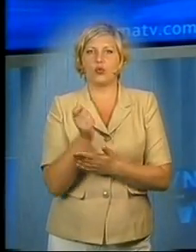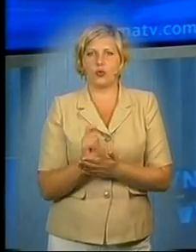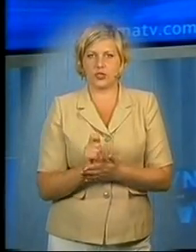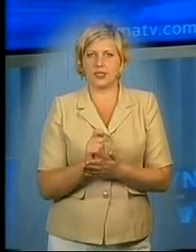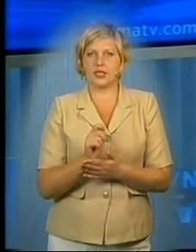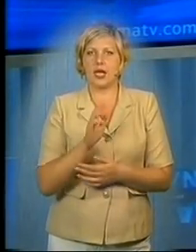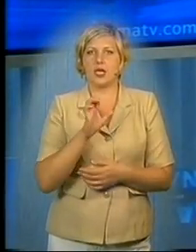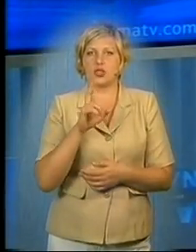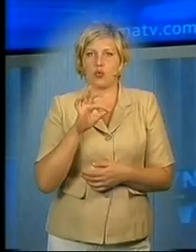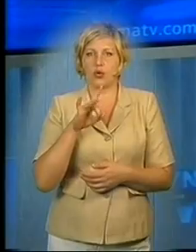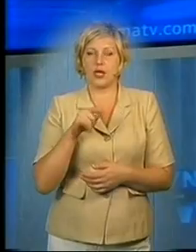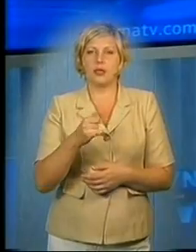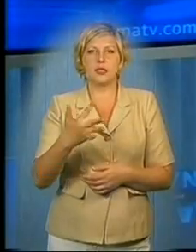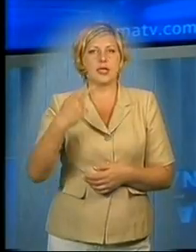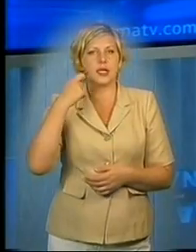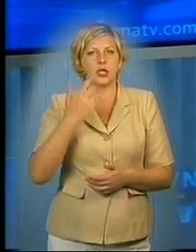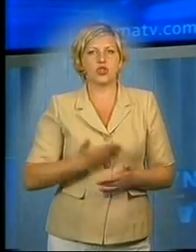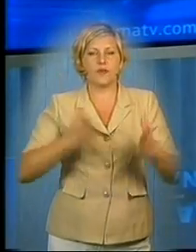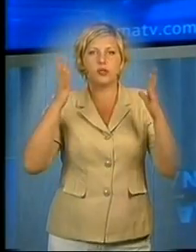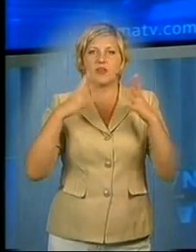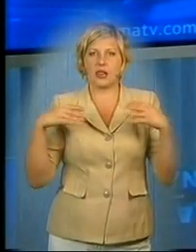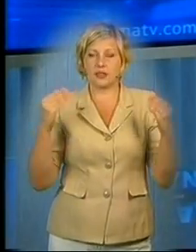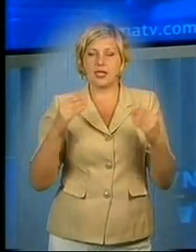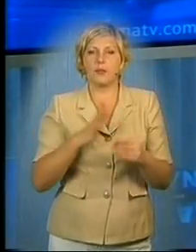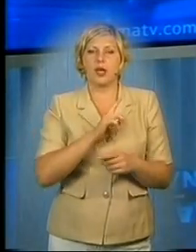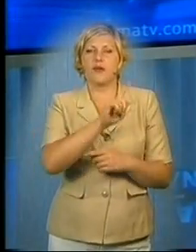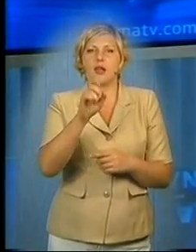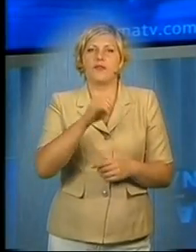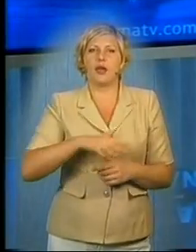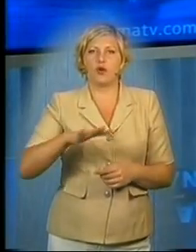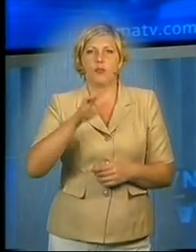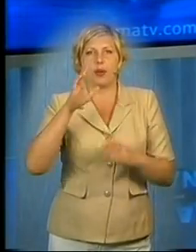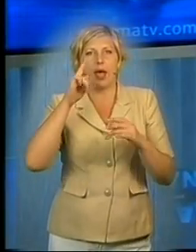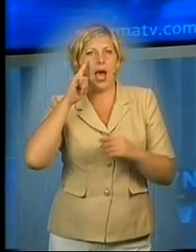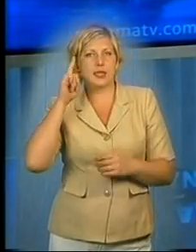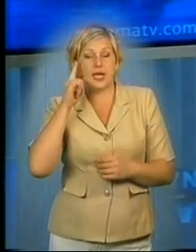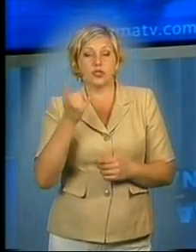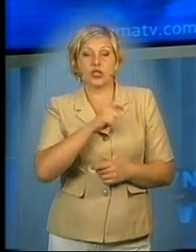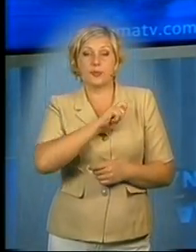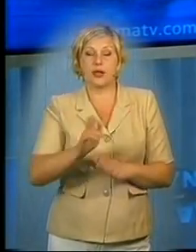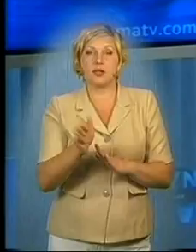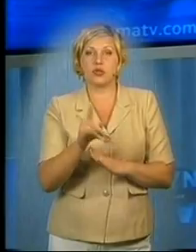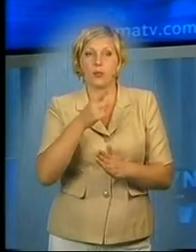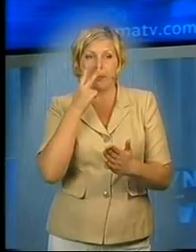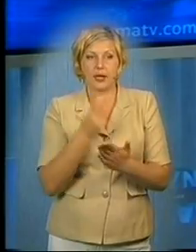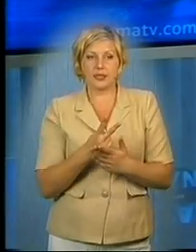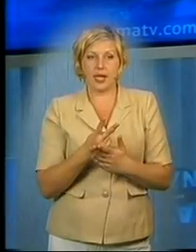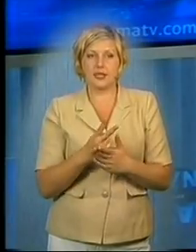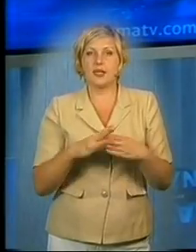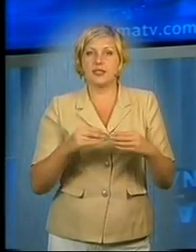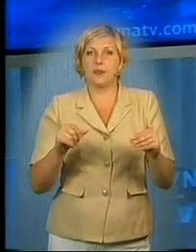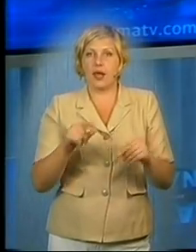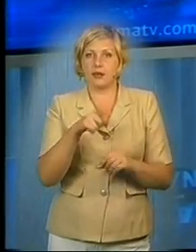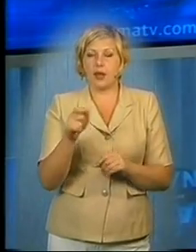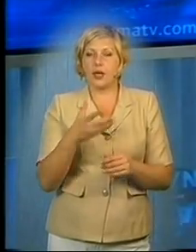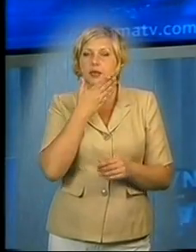наша землячка живет в Голландии и успела побывать во многих странах Европы и Азии. Сейчас она приехала в Мариуполь, чтобы показать землякам